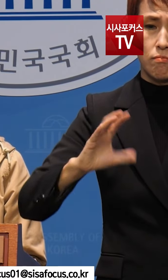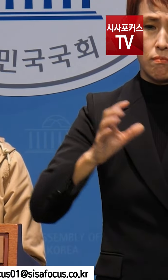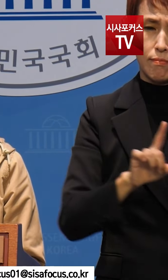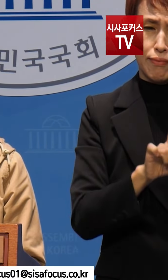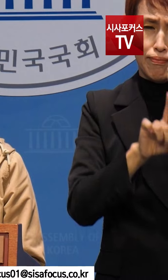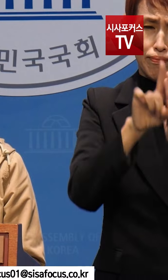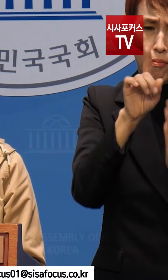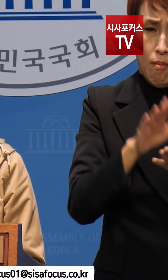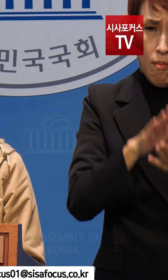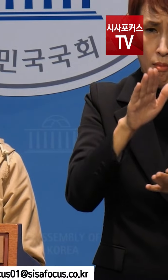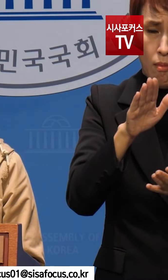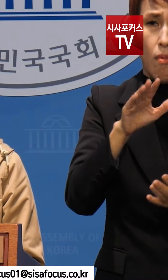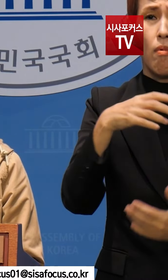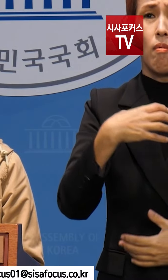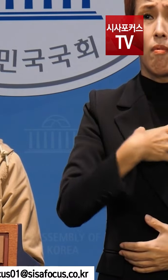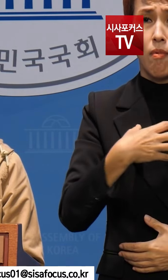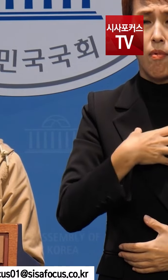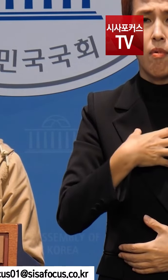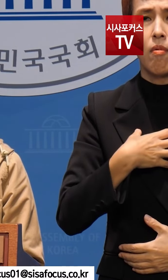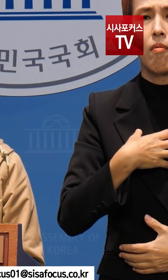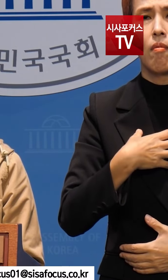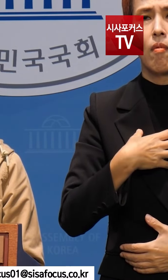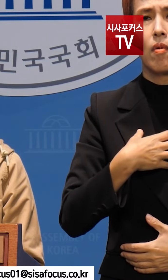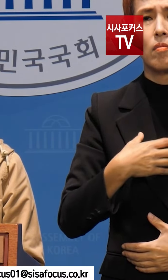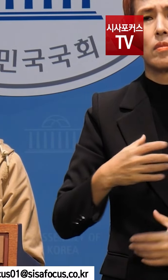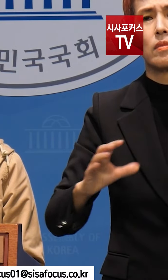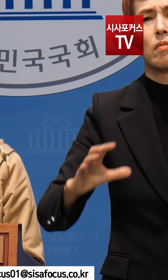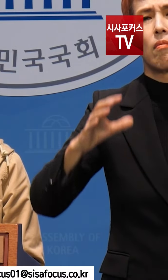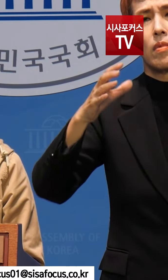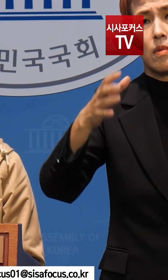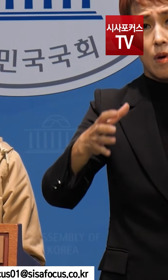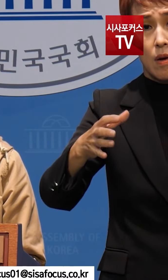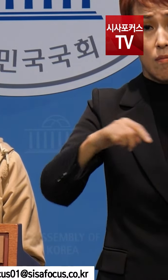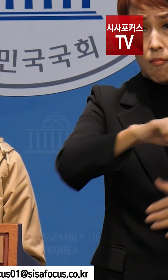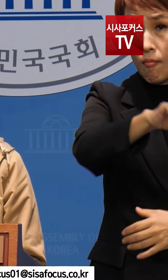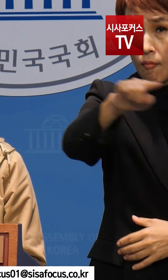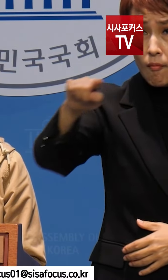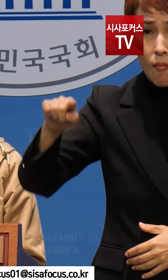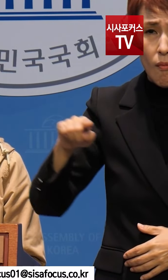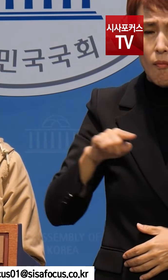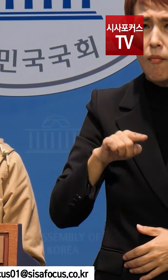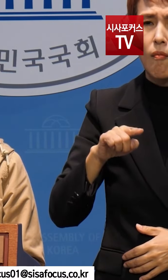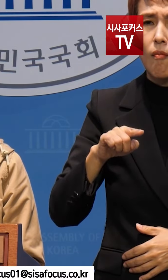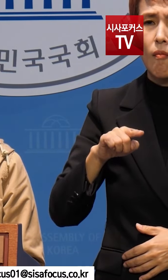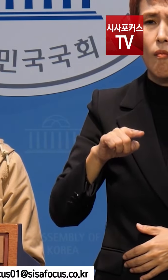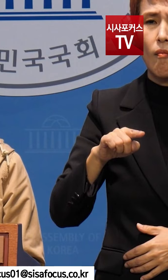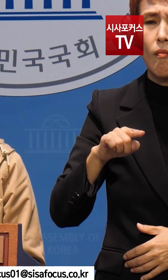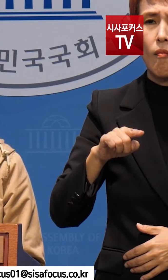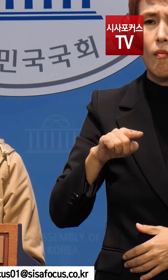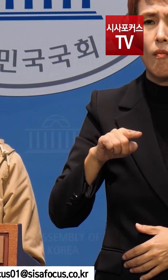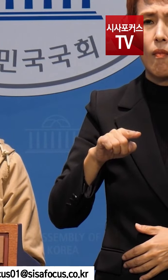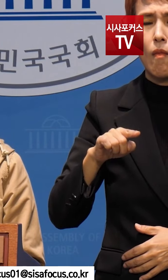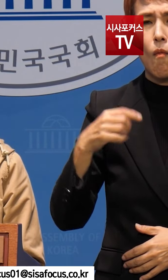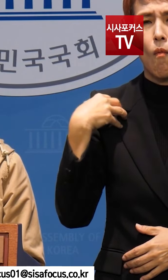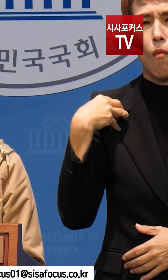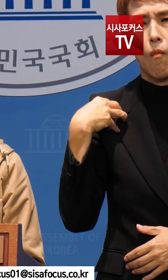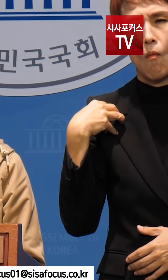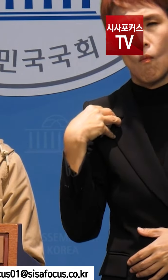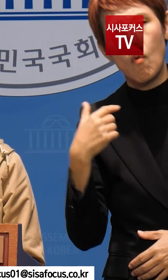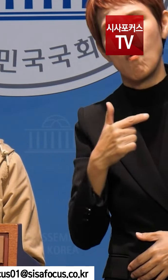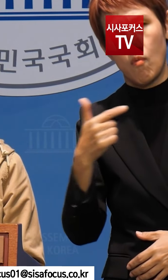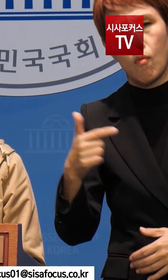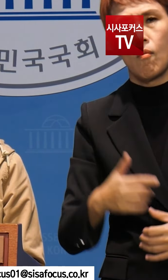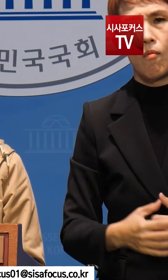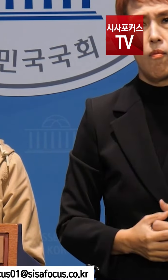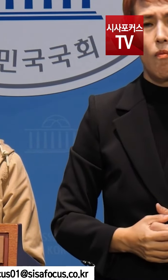기후위기는 이미 동시대를 살아가는 모든 인류와 지구 생태계에 그 누구도 그 무엇도 감당하기 어려운